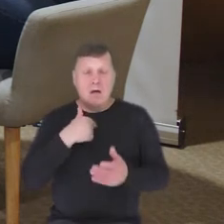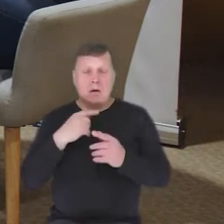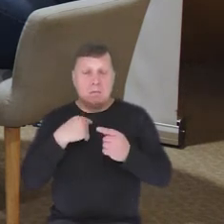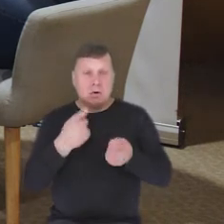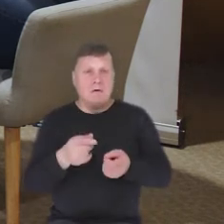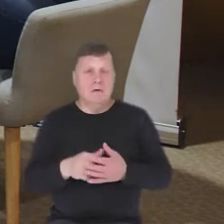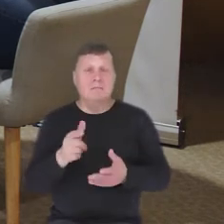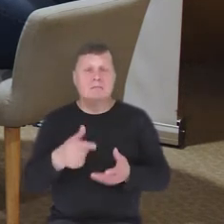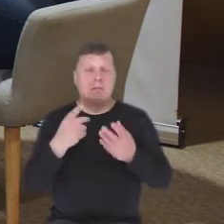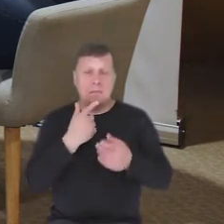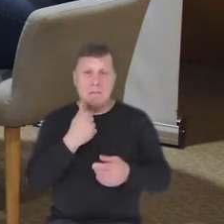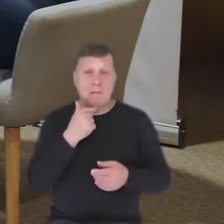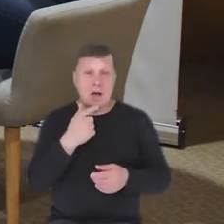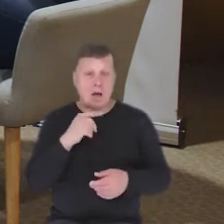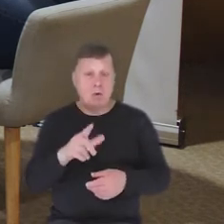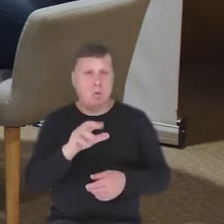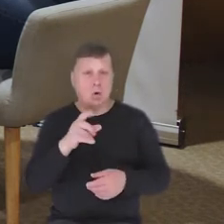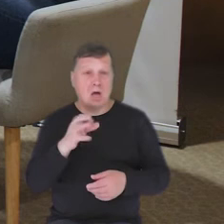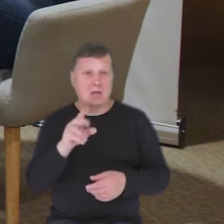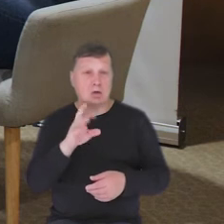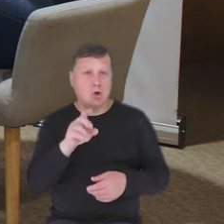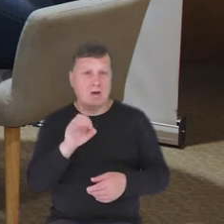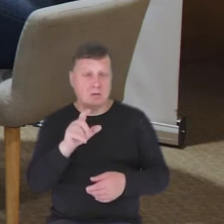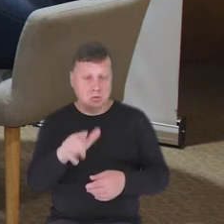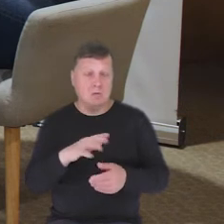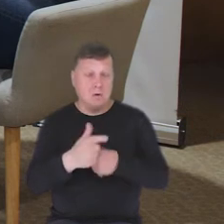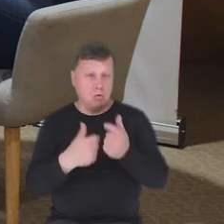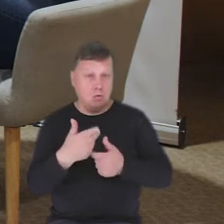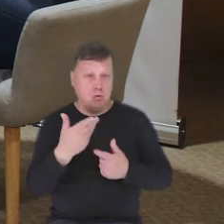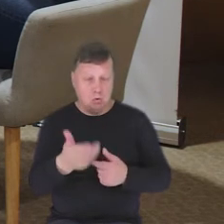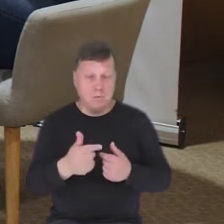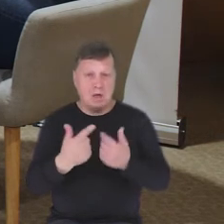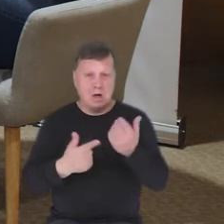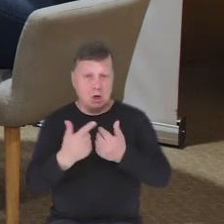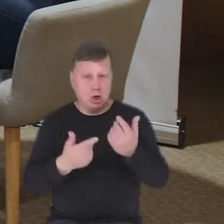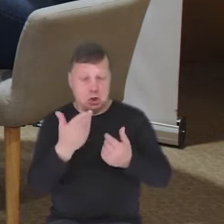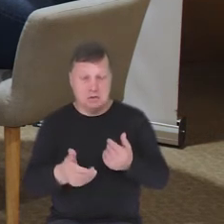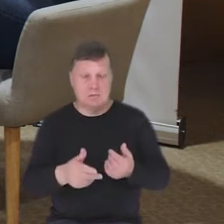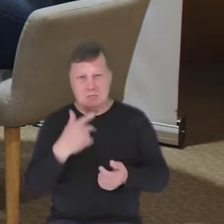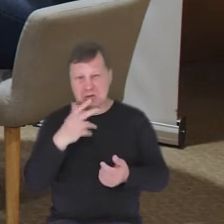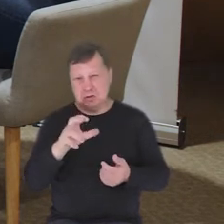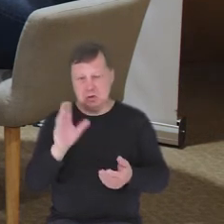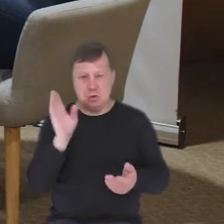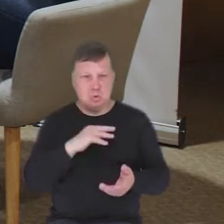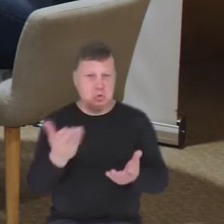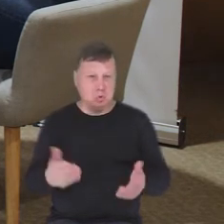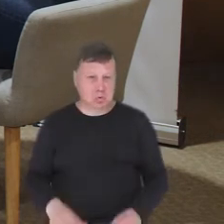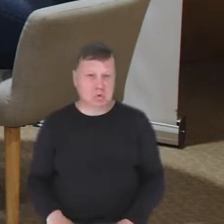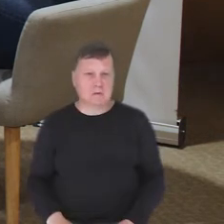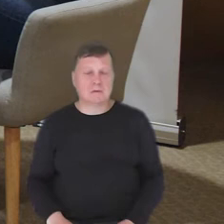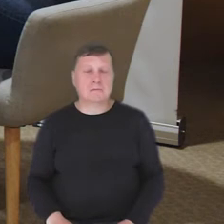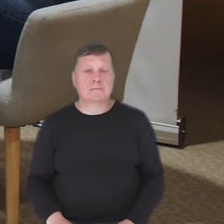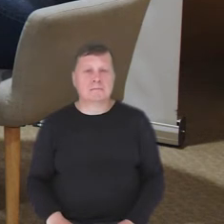to jest wciąż mało. Łukasz Kowalczuk tam drukował swoje Nienawidzę Ludzi chyba w ilości właśnie 300 egzemplarzy. A Kultura Gniewu...